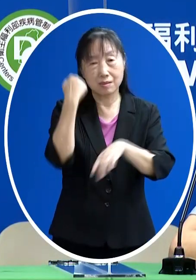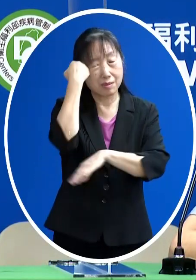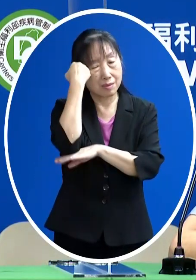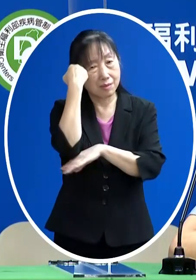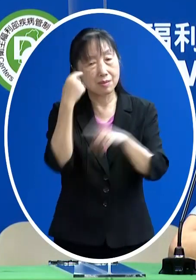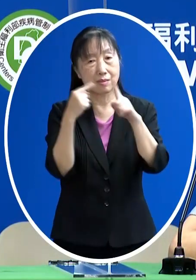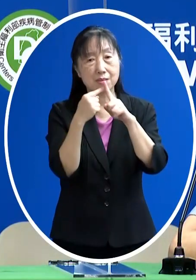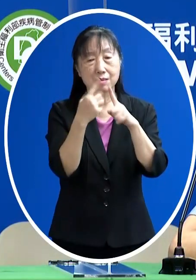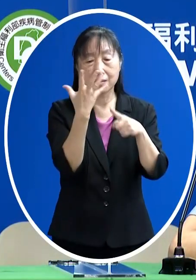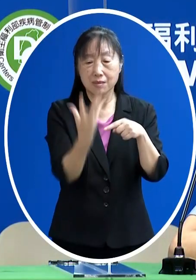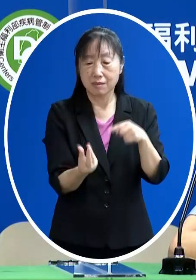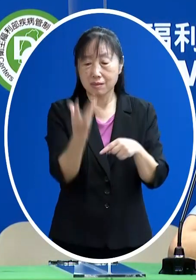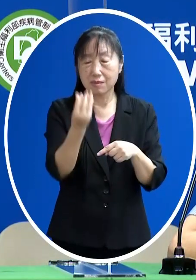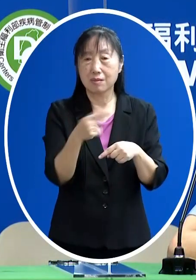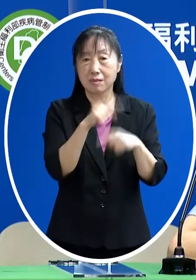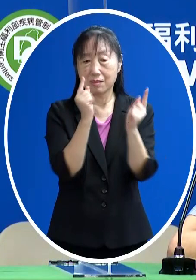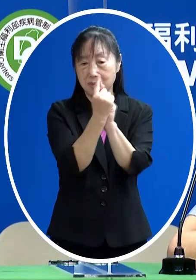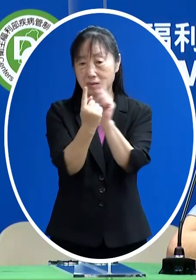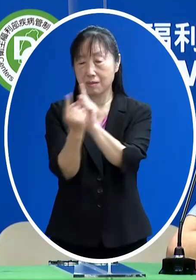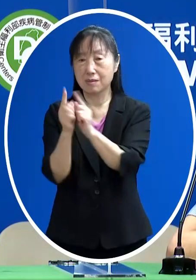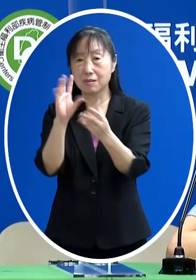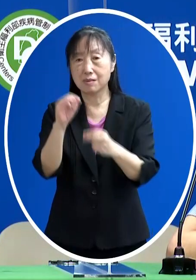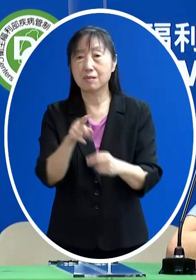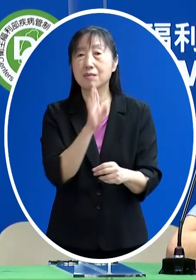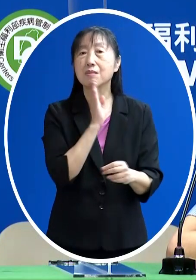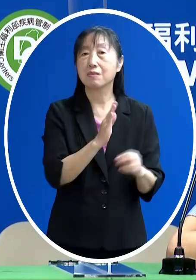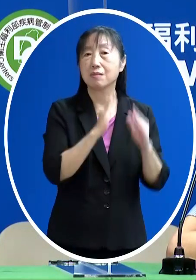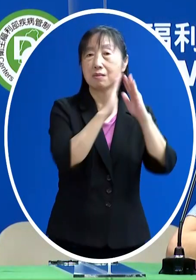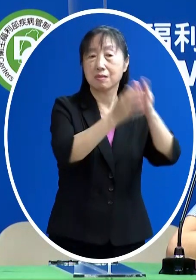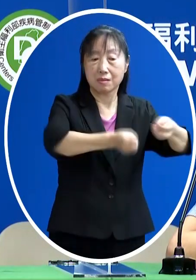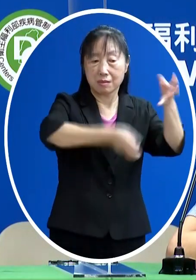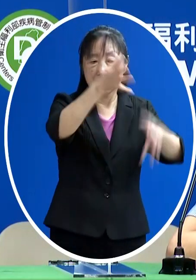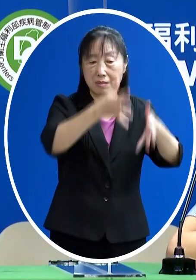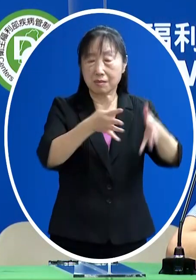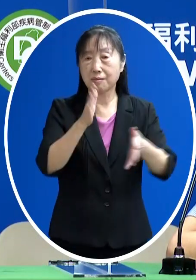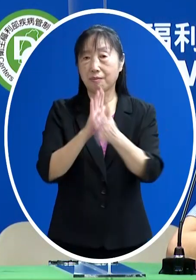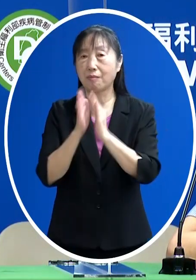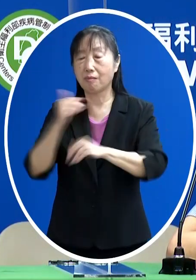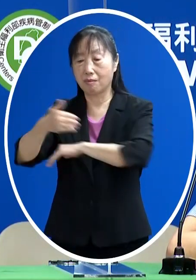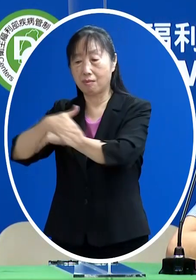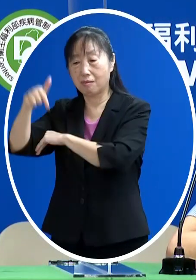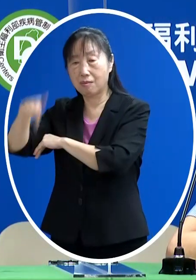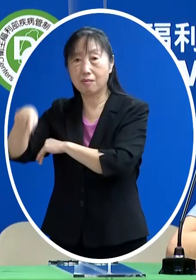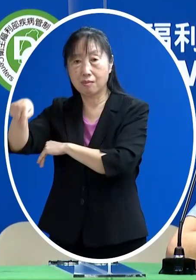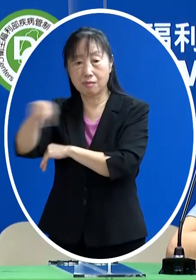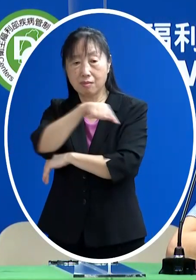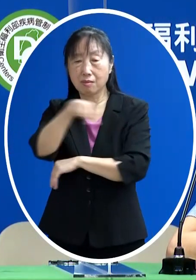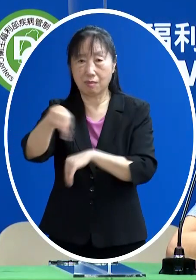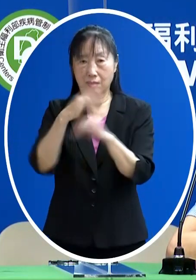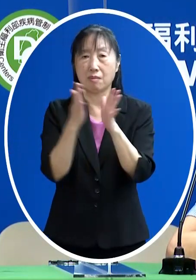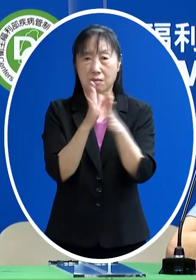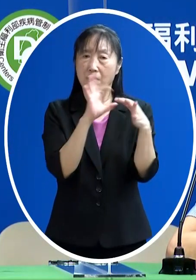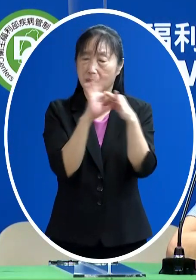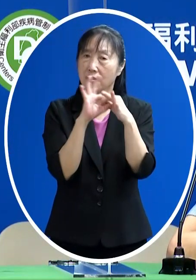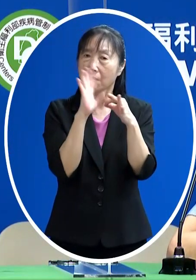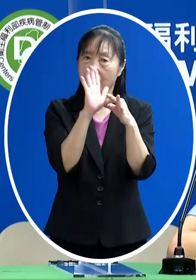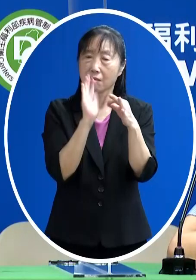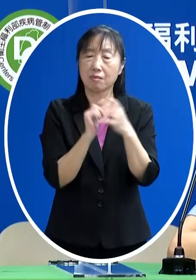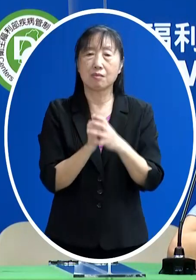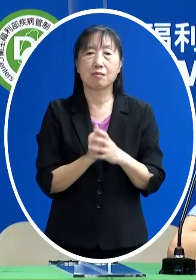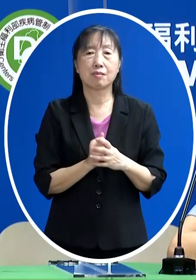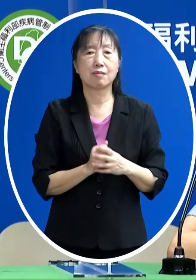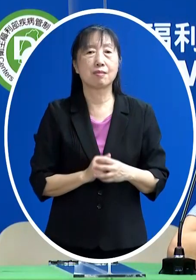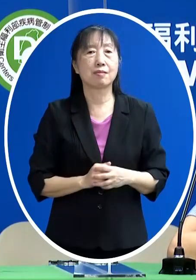哈，这个接触，哈，是不是都市还是乡村，这些都有相关的，都有一些相关了，哈。那但